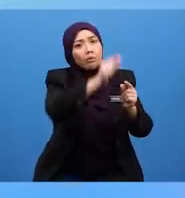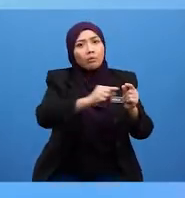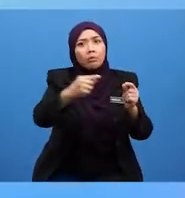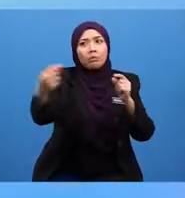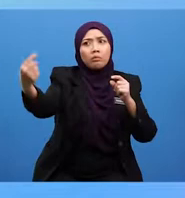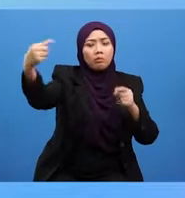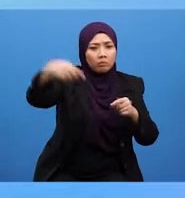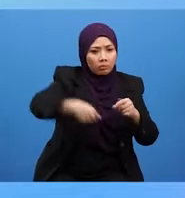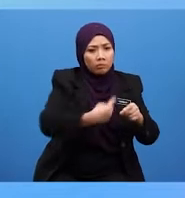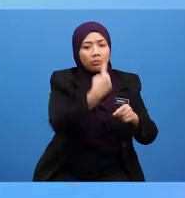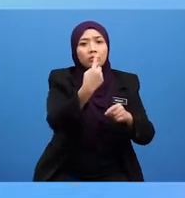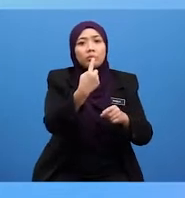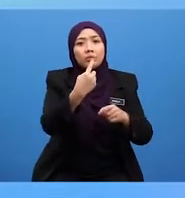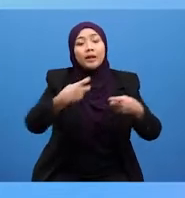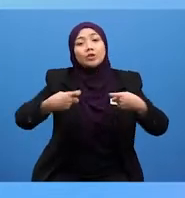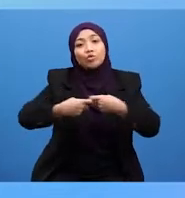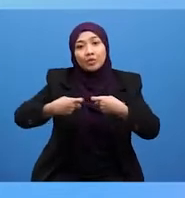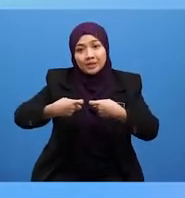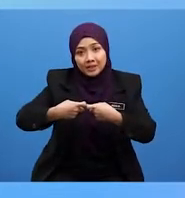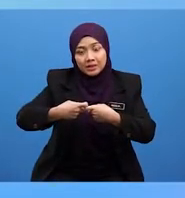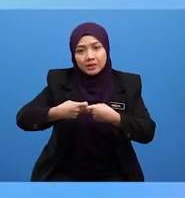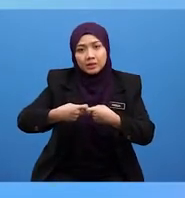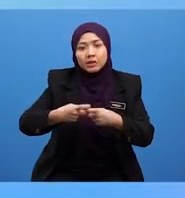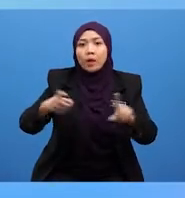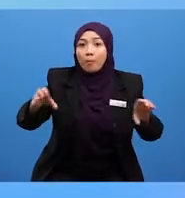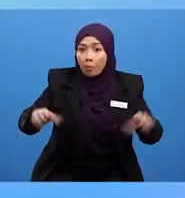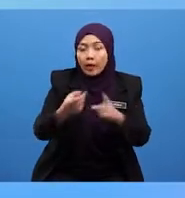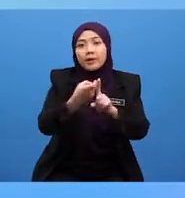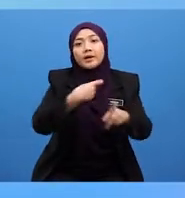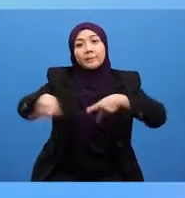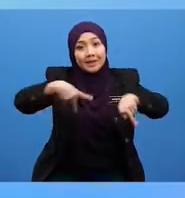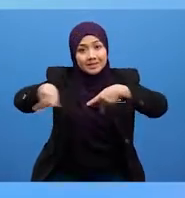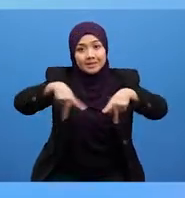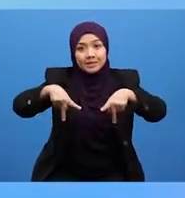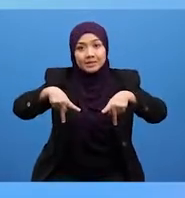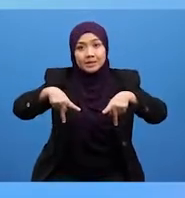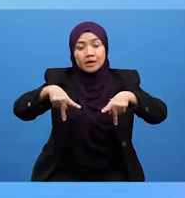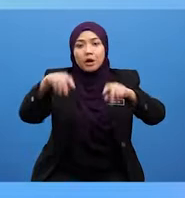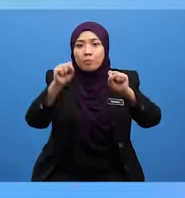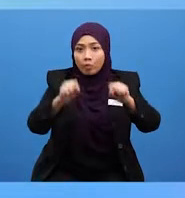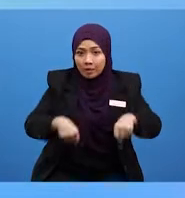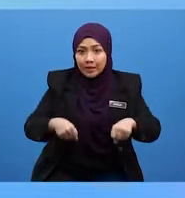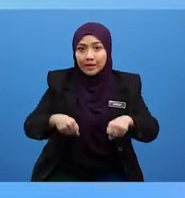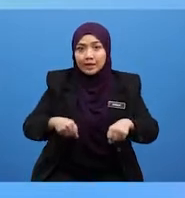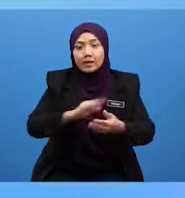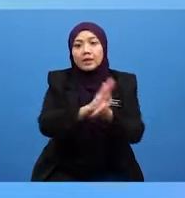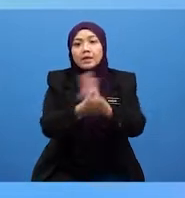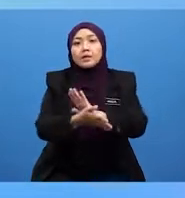elektronik. Transistor yang diperbuat daripada plastik dapat